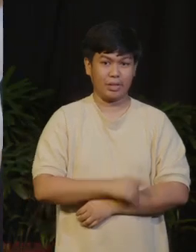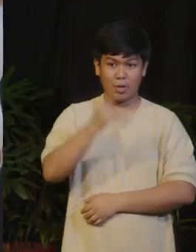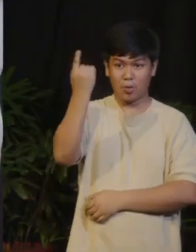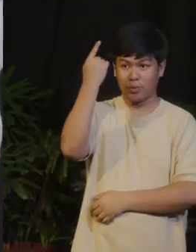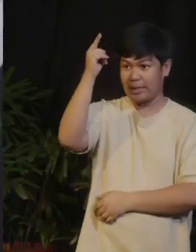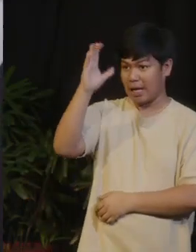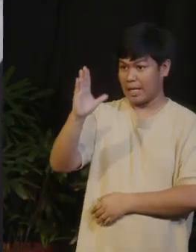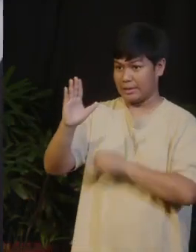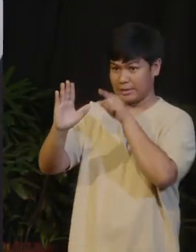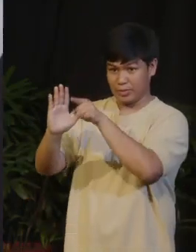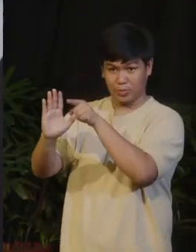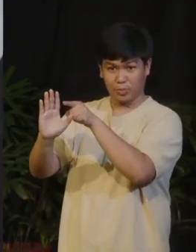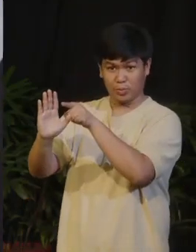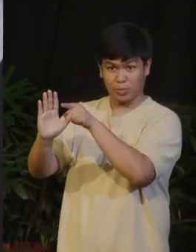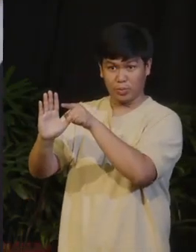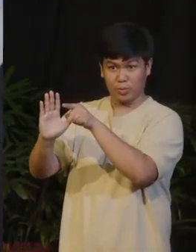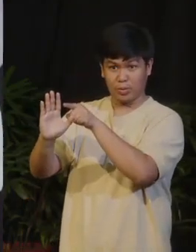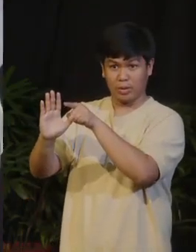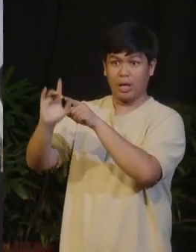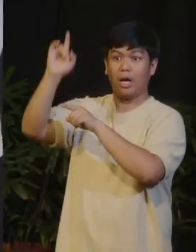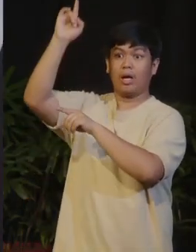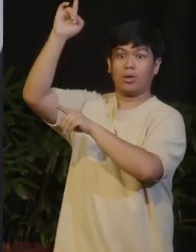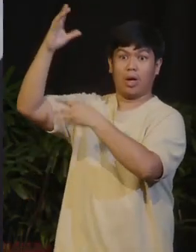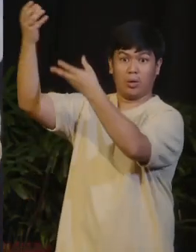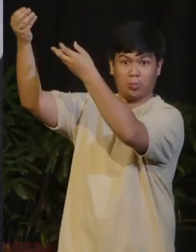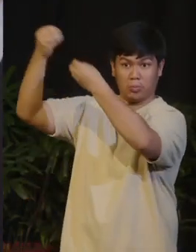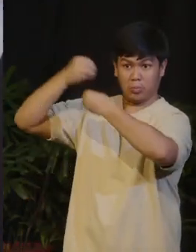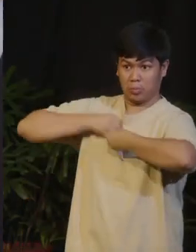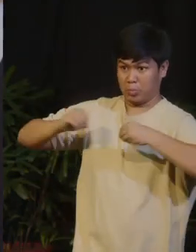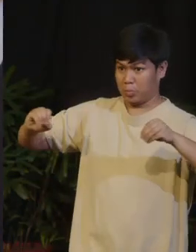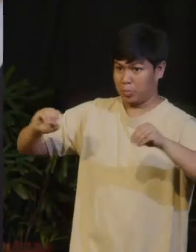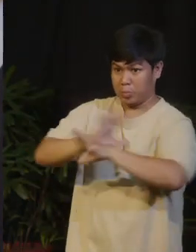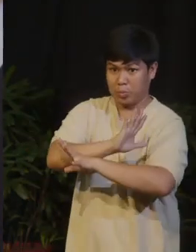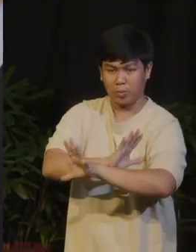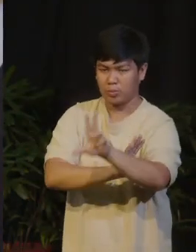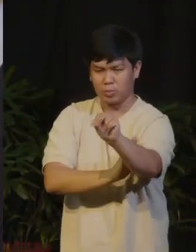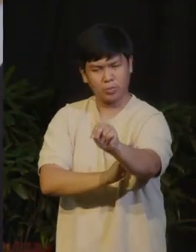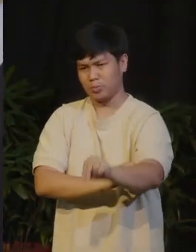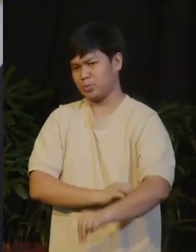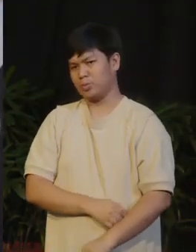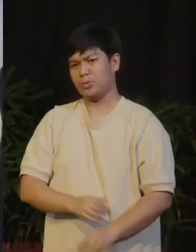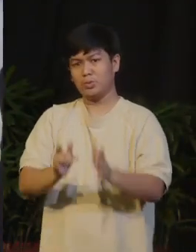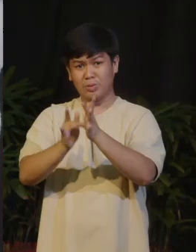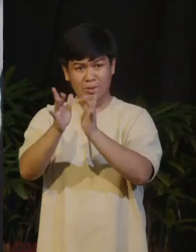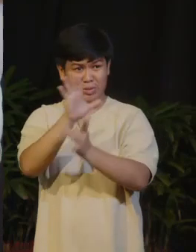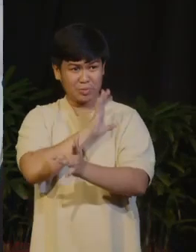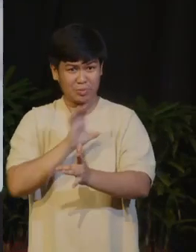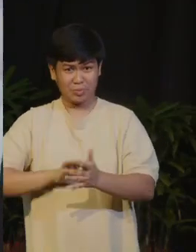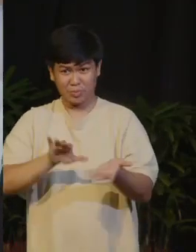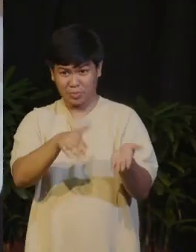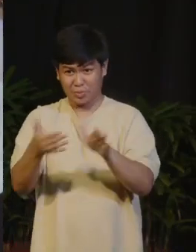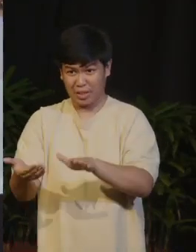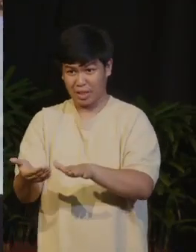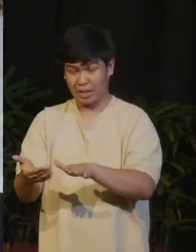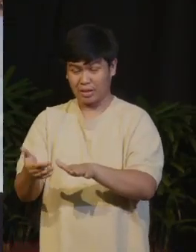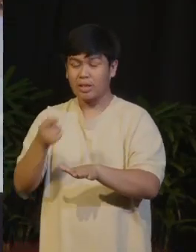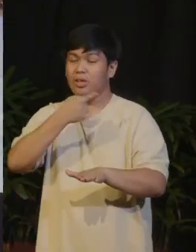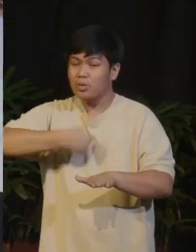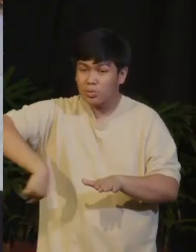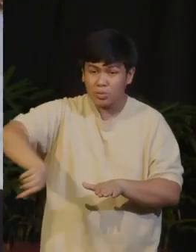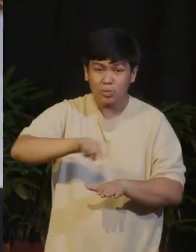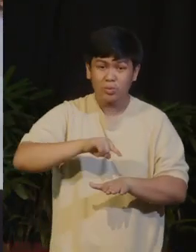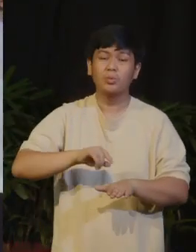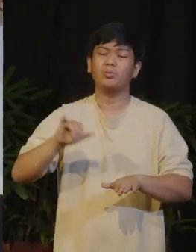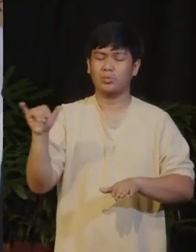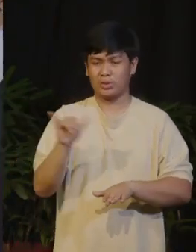Diyos, hindi niya ibinuhos sa atin ang galit niya dahil sa ating kasalanan. Datapot wala tayong karapatan na